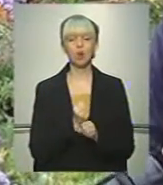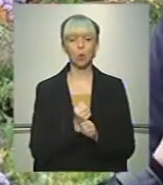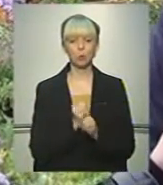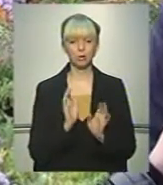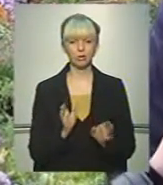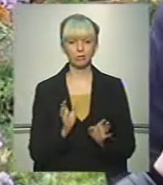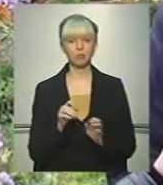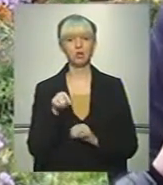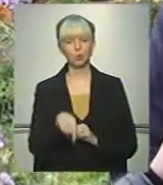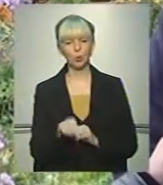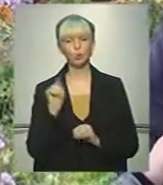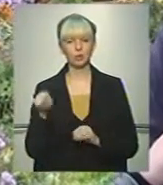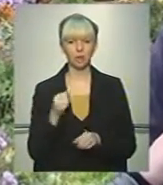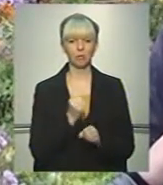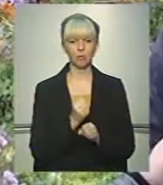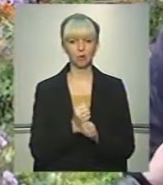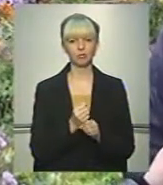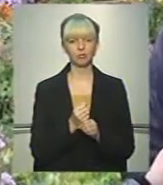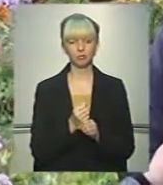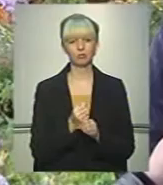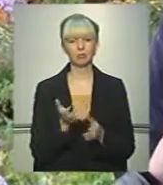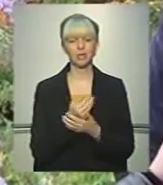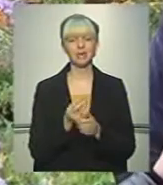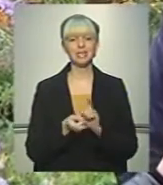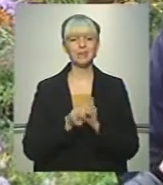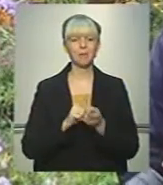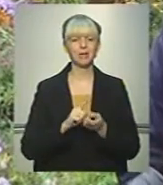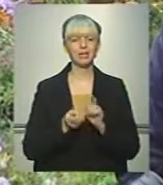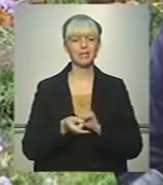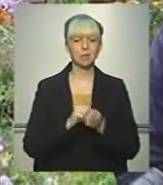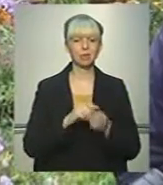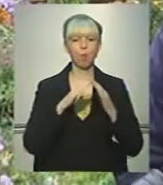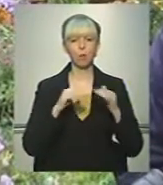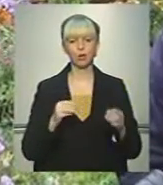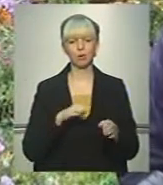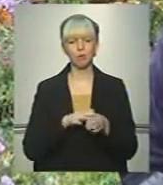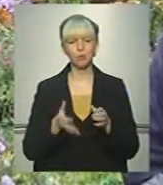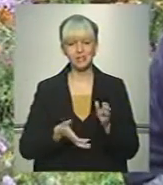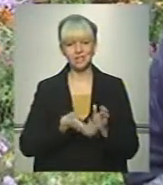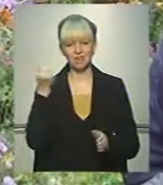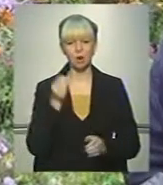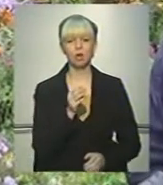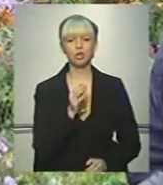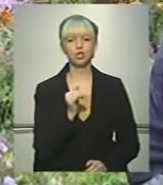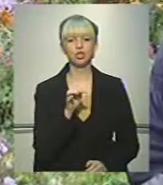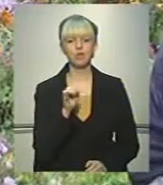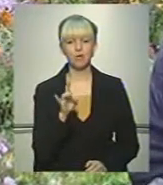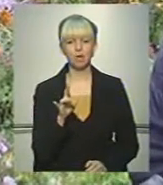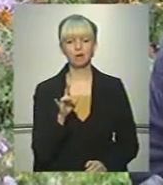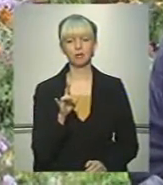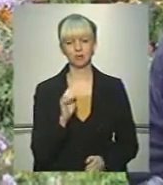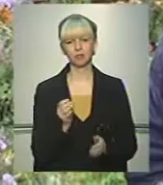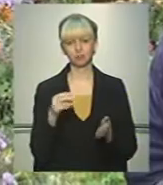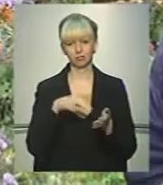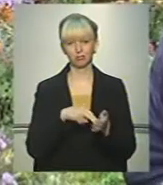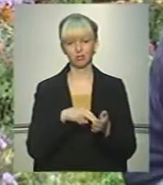там? Тут і там роботи одноманітні, тобто ми заміна покрівлі. Повністю ми зриваємо шифер, облачуємо і